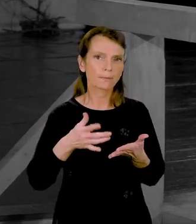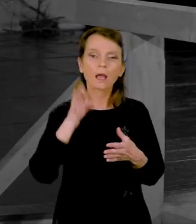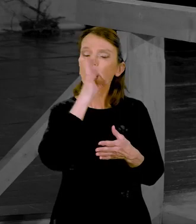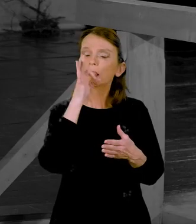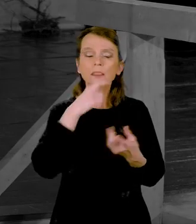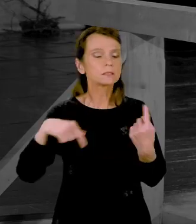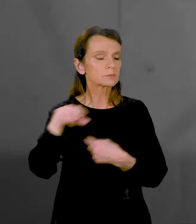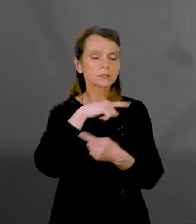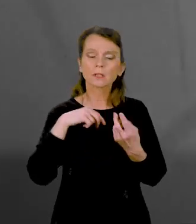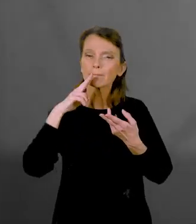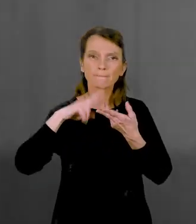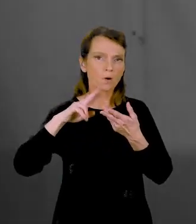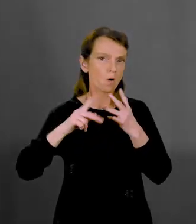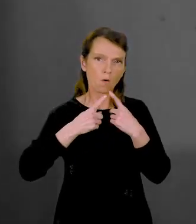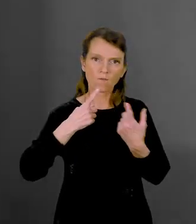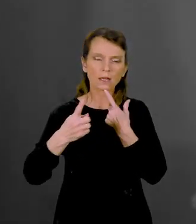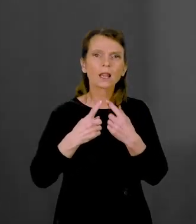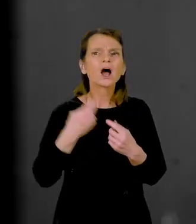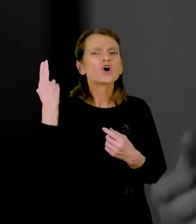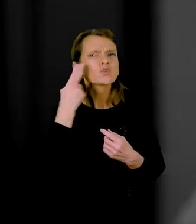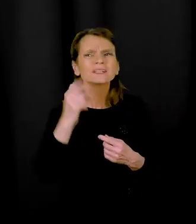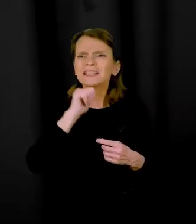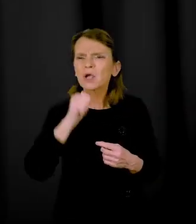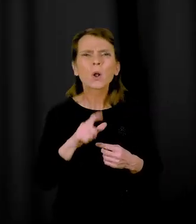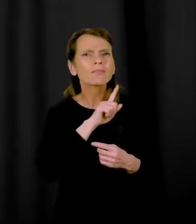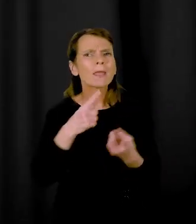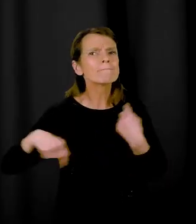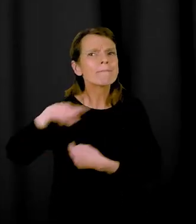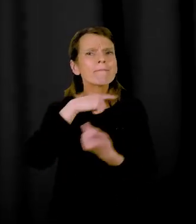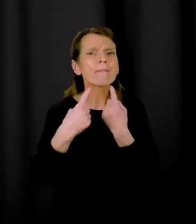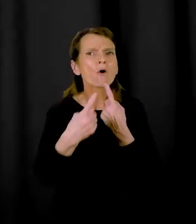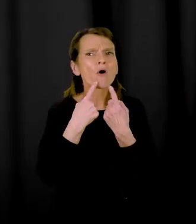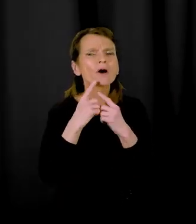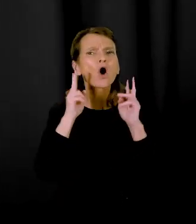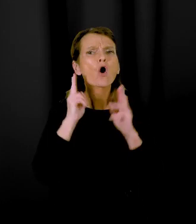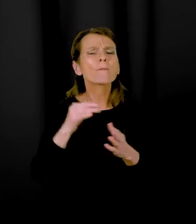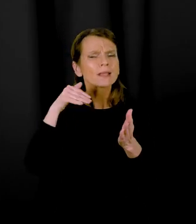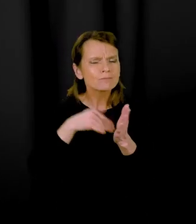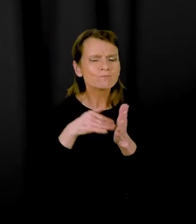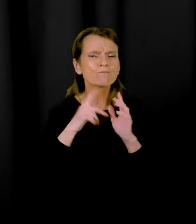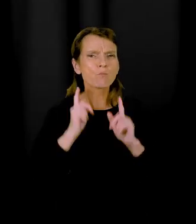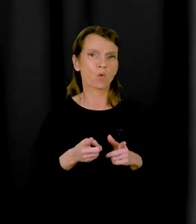nismo se pogovarjali. Pravzaprav se nikoli ne pogovarjamo Slovenci takrat, ko bi se morali. Tudi mi se nismo.